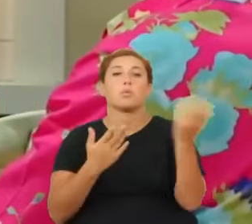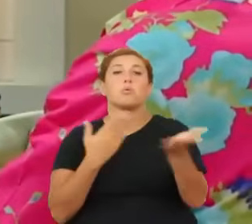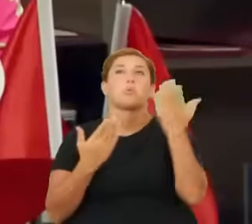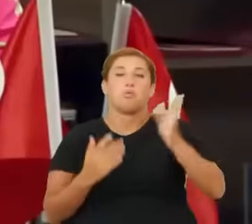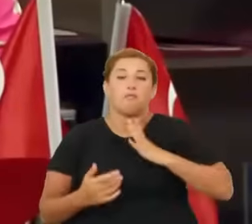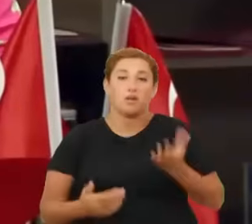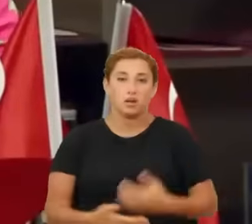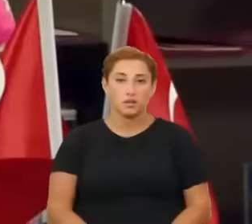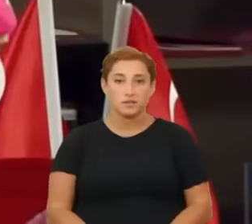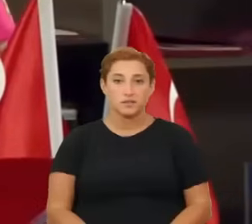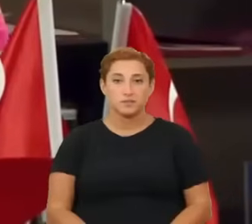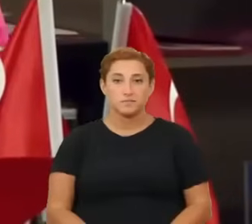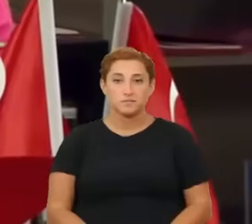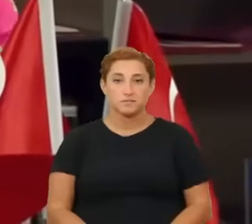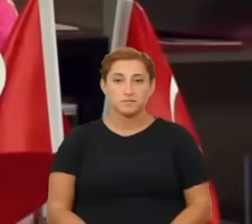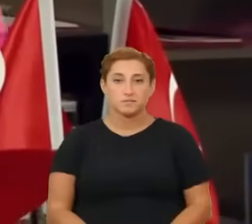var ya.